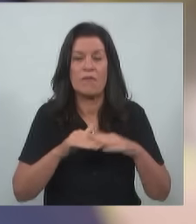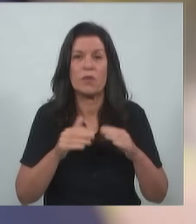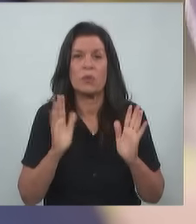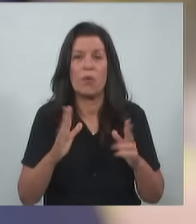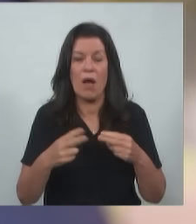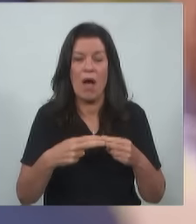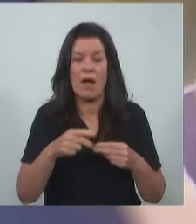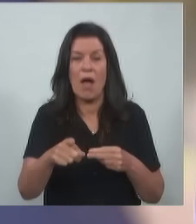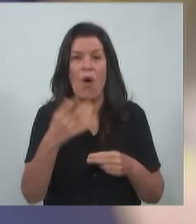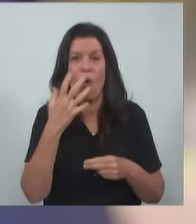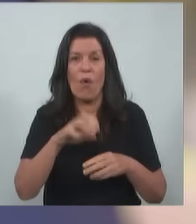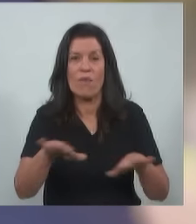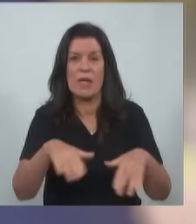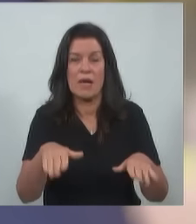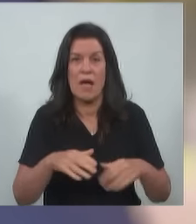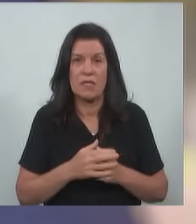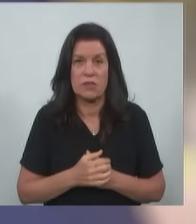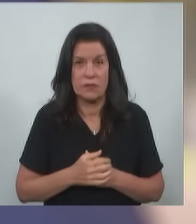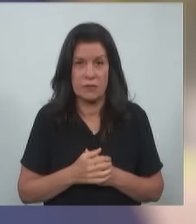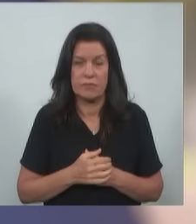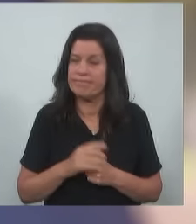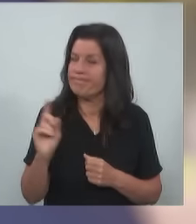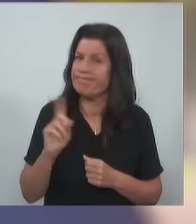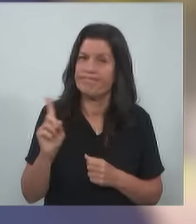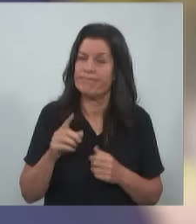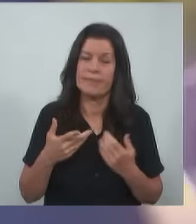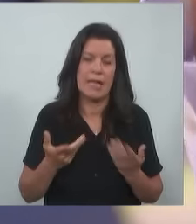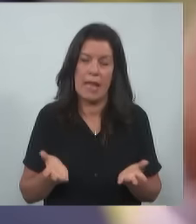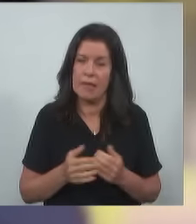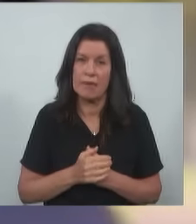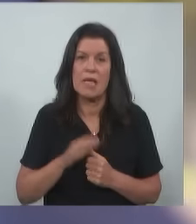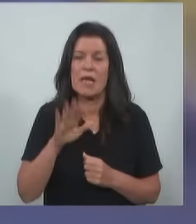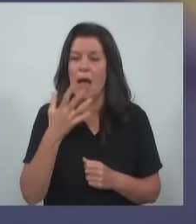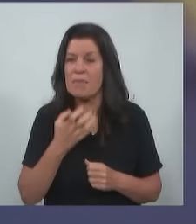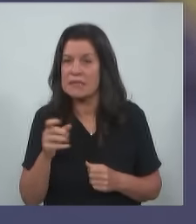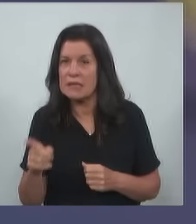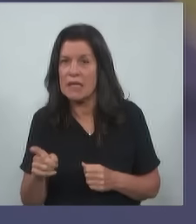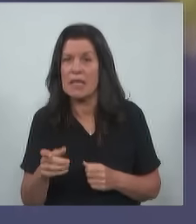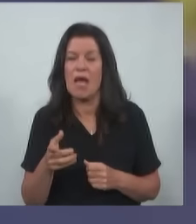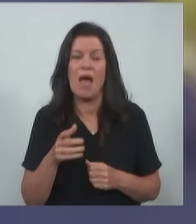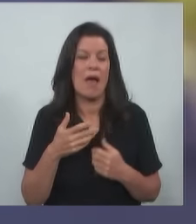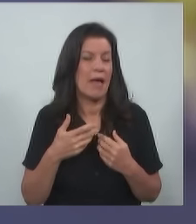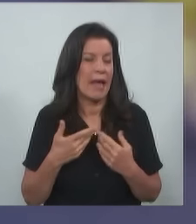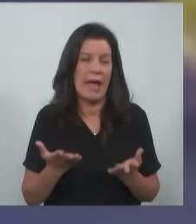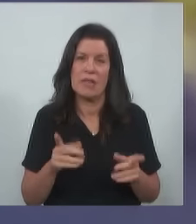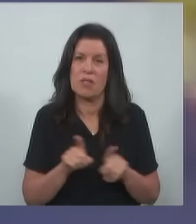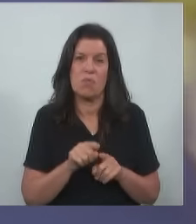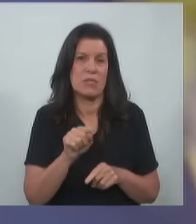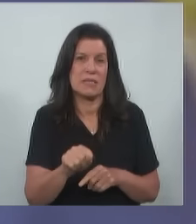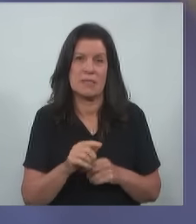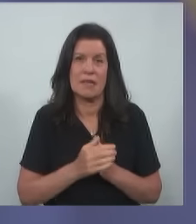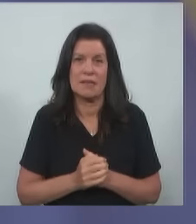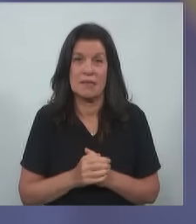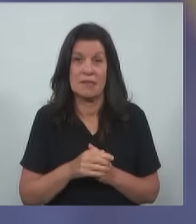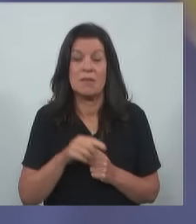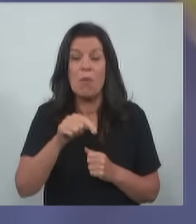גש וכן הלאה, שזה מצוק וכן הלאה, והרצליה פיתוח, חוף התכלת שזה על הים. לא, אבל לשחשך את הרגליים בפנים במרחק של כמה